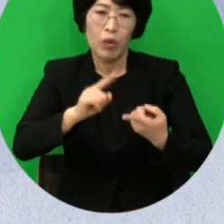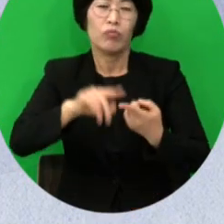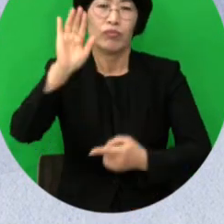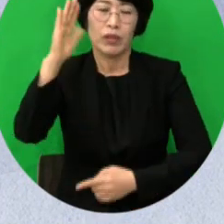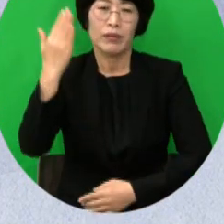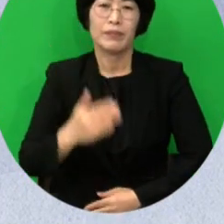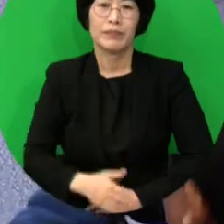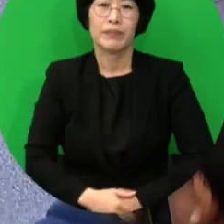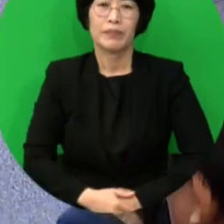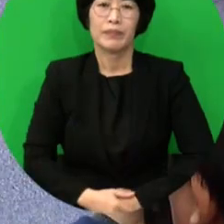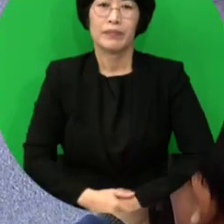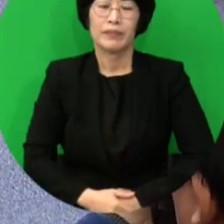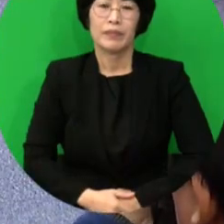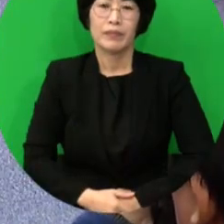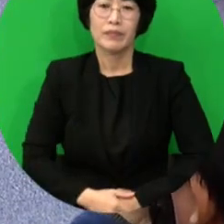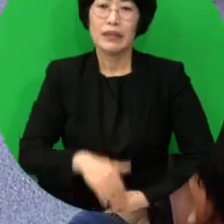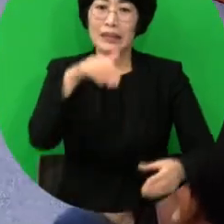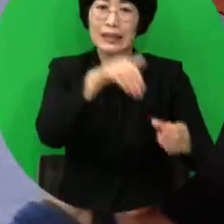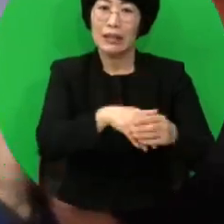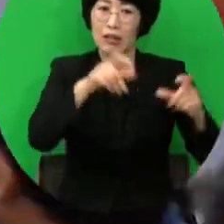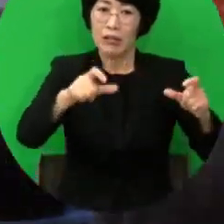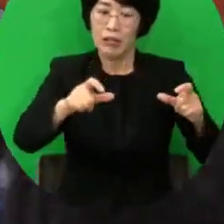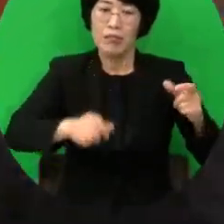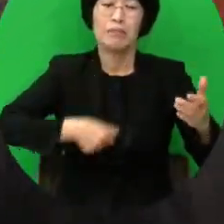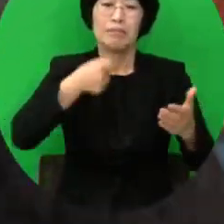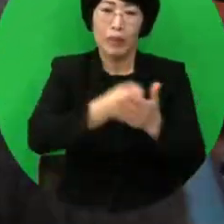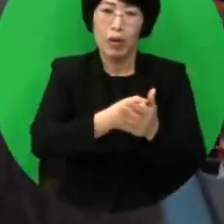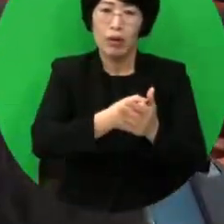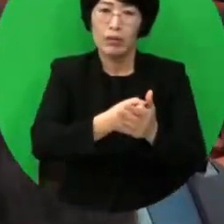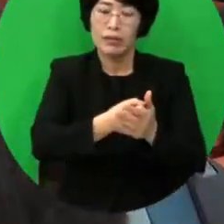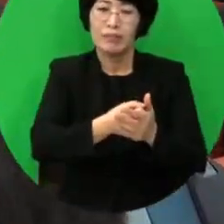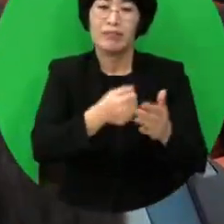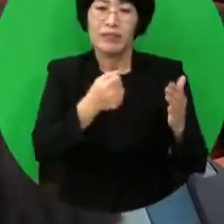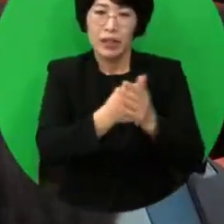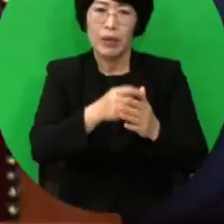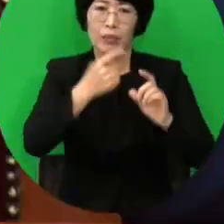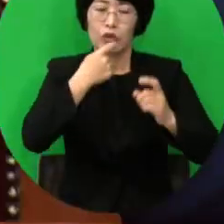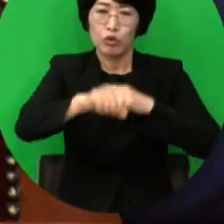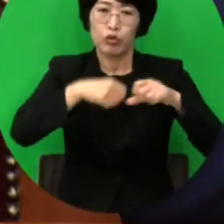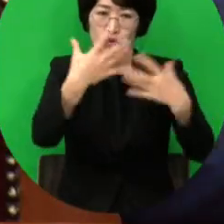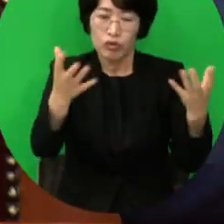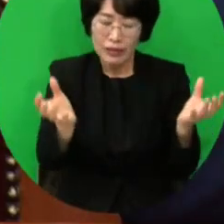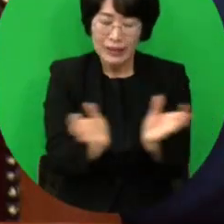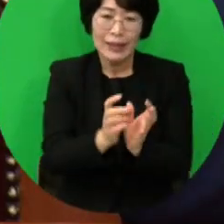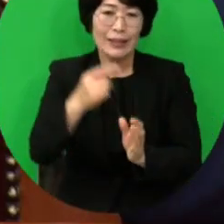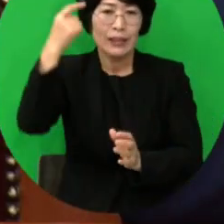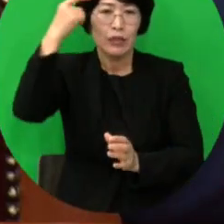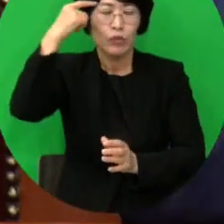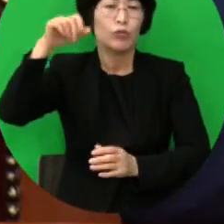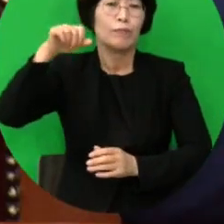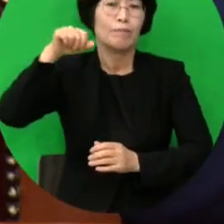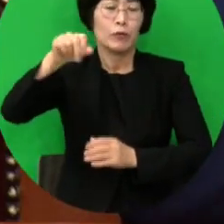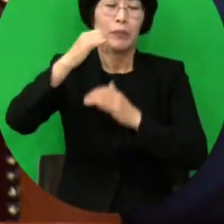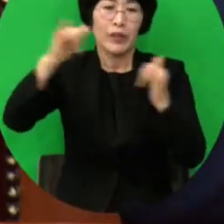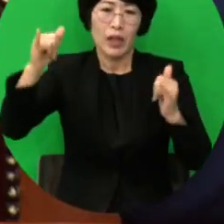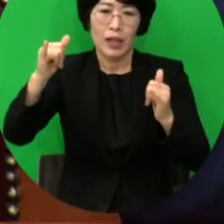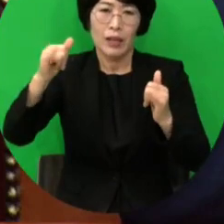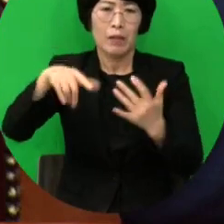같아서. 선거구가 확정되면서 여론의 시선은 민주당의 총선 후보 압축 작업으로 빠르게 옮겨가고